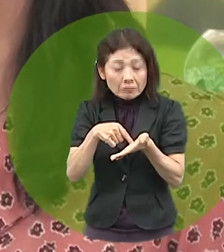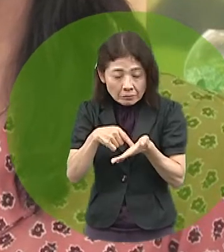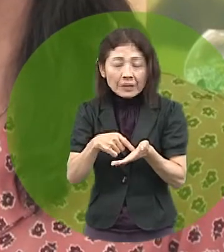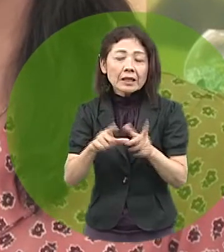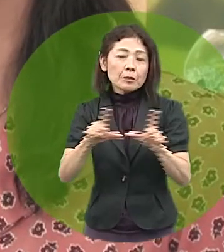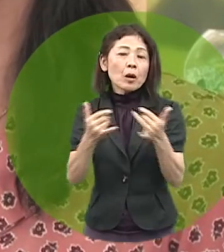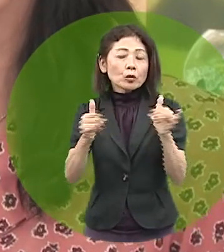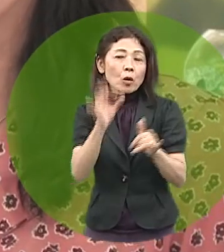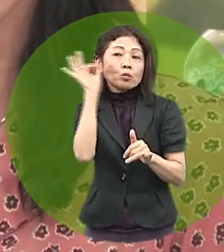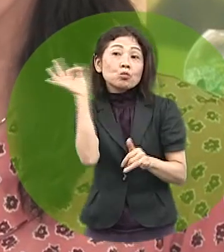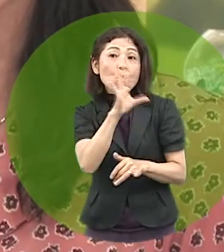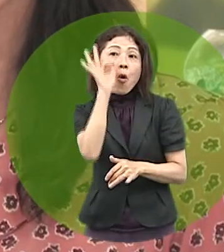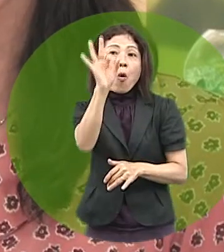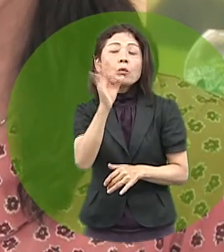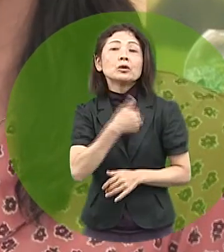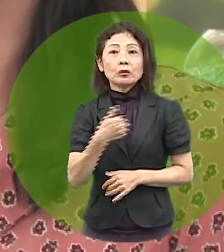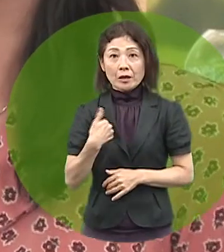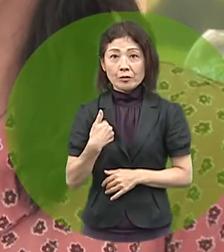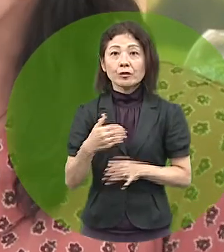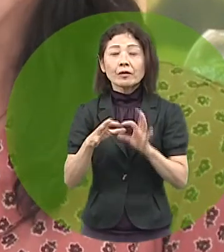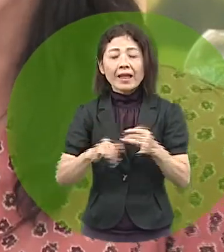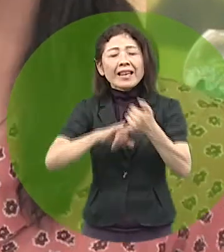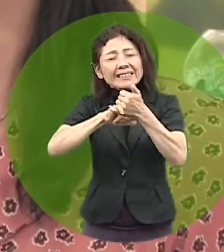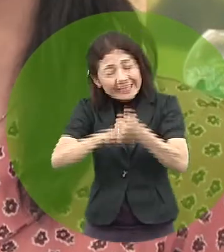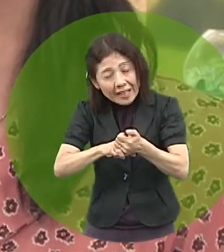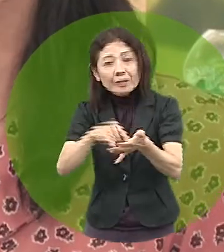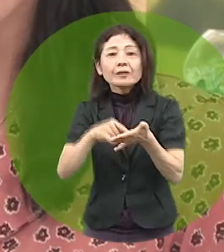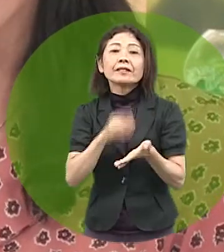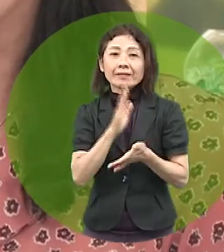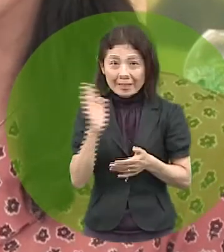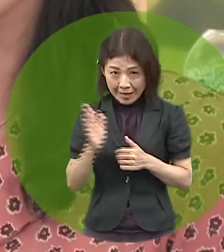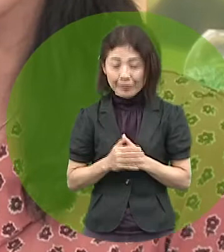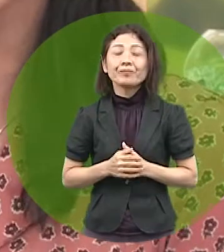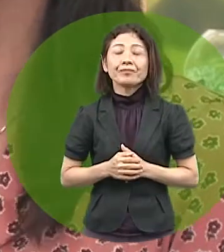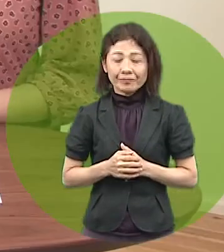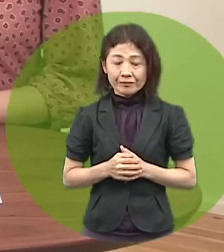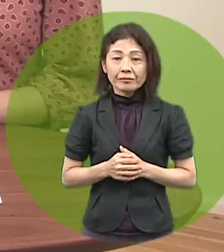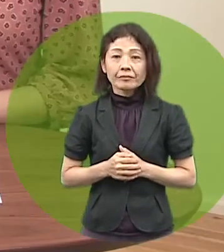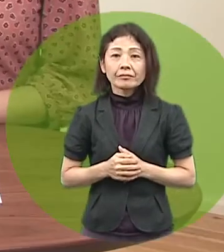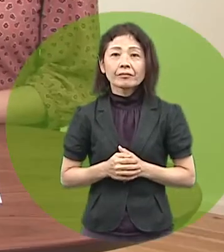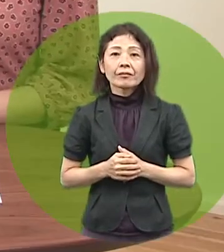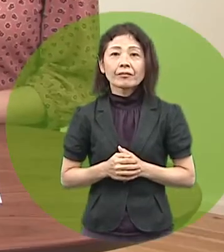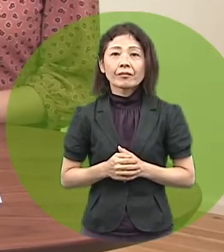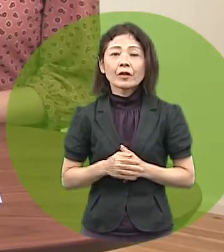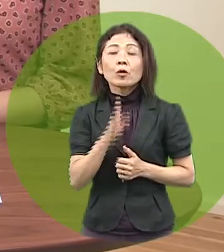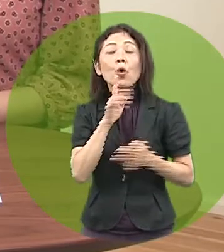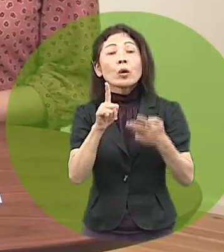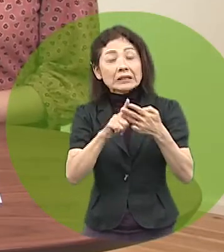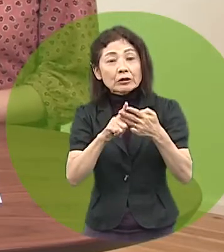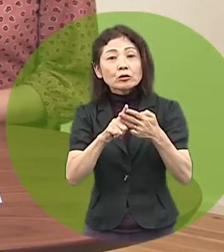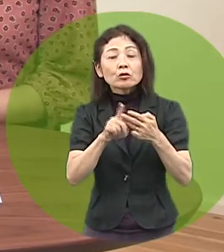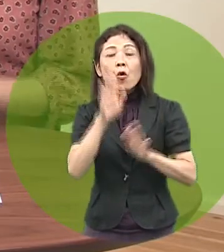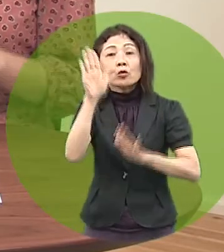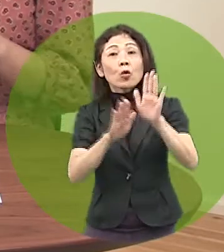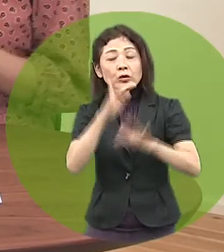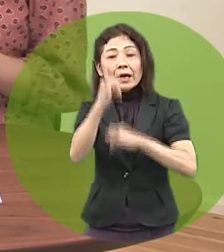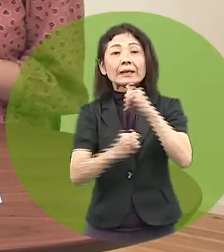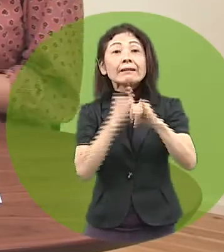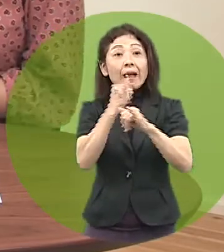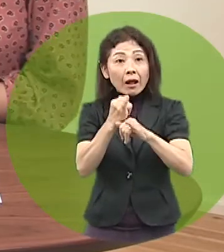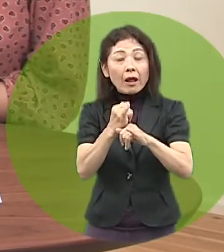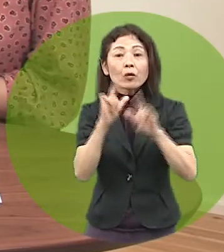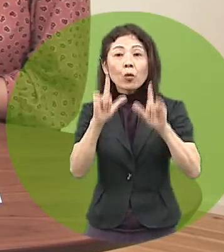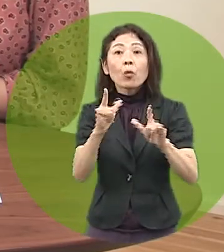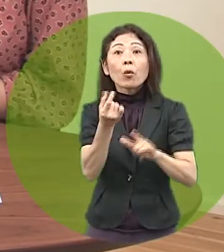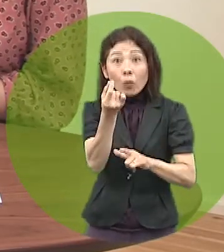一般の方も無料で参加できますのでぜひお申し込みくださいそして当日の模様はインターネットで生中継